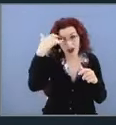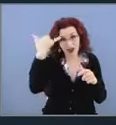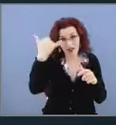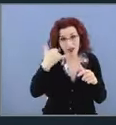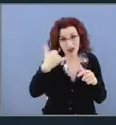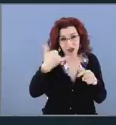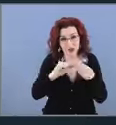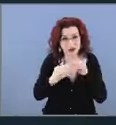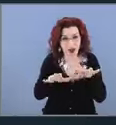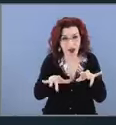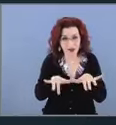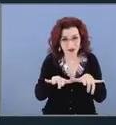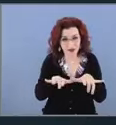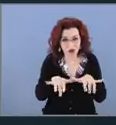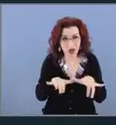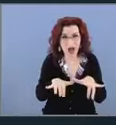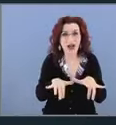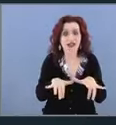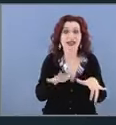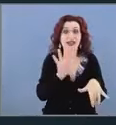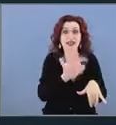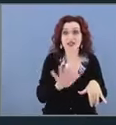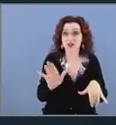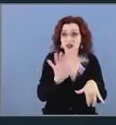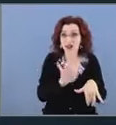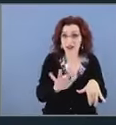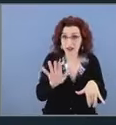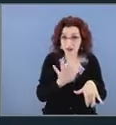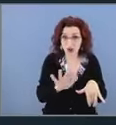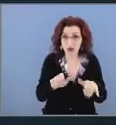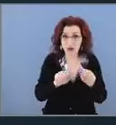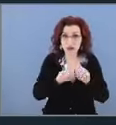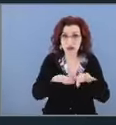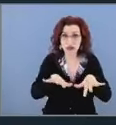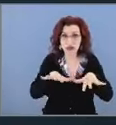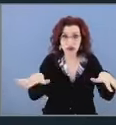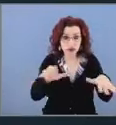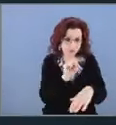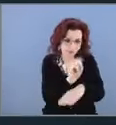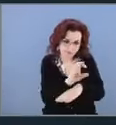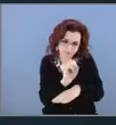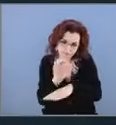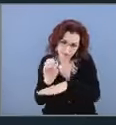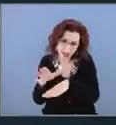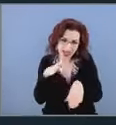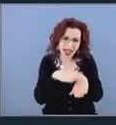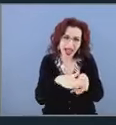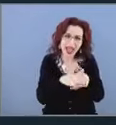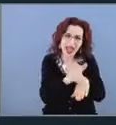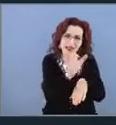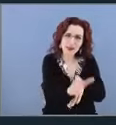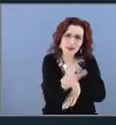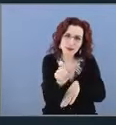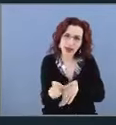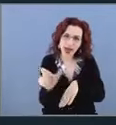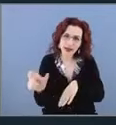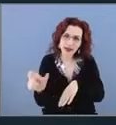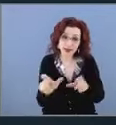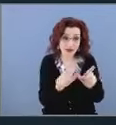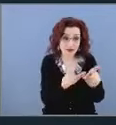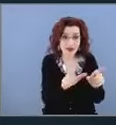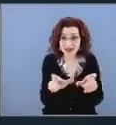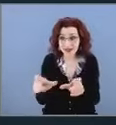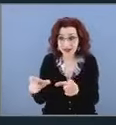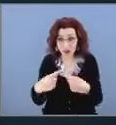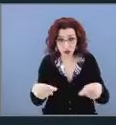attraverso la formazione di esperti che nei vari settori possano apportare innovazione. Ecco, come